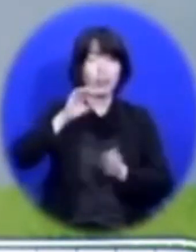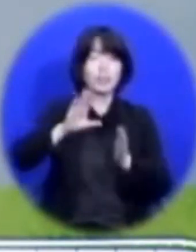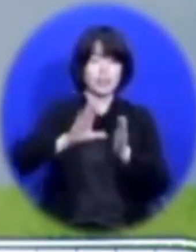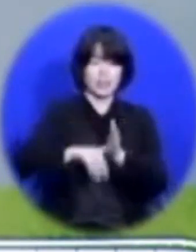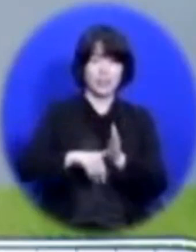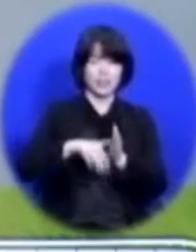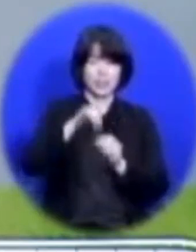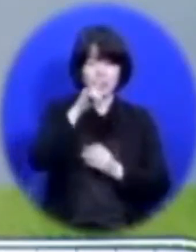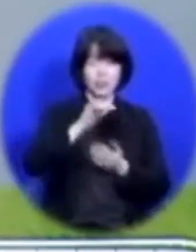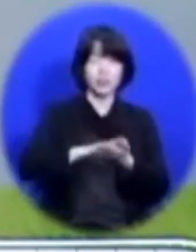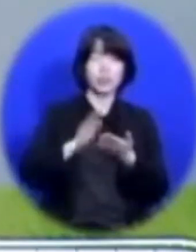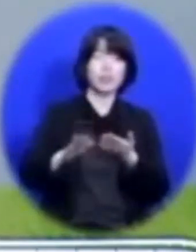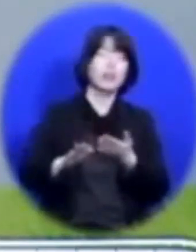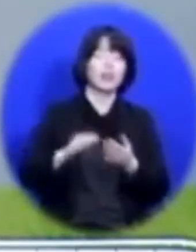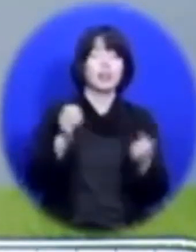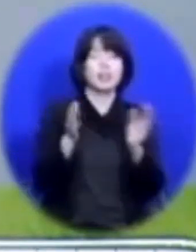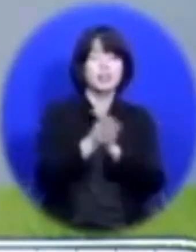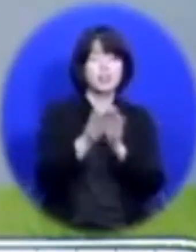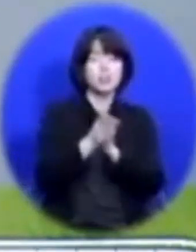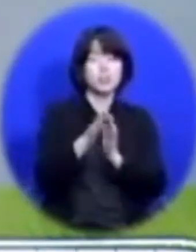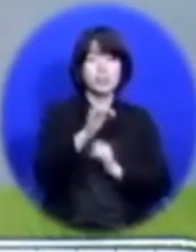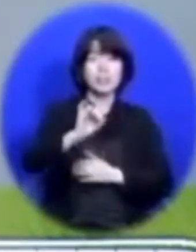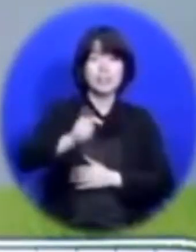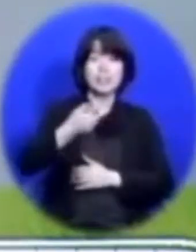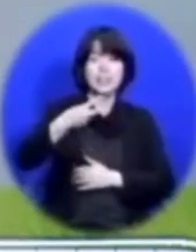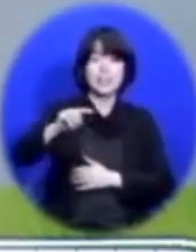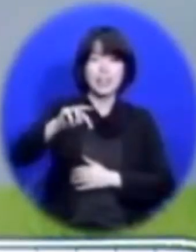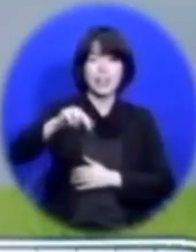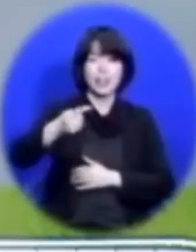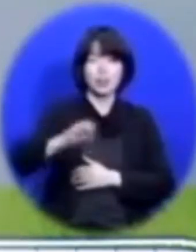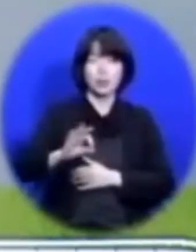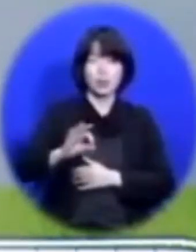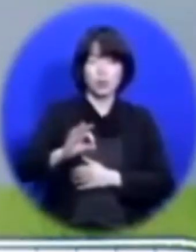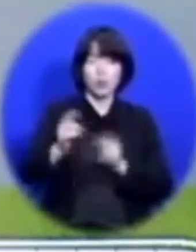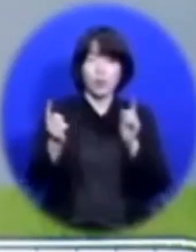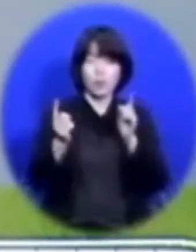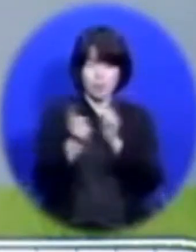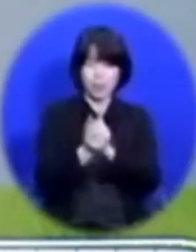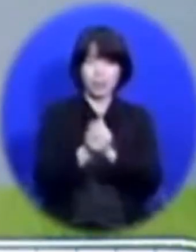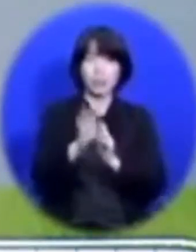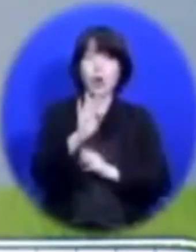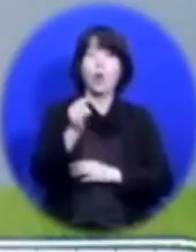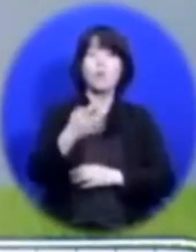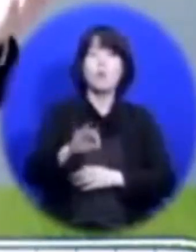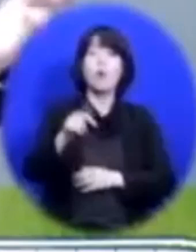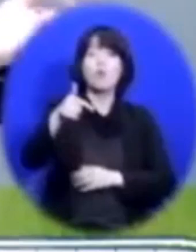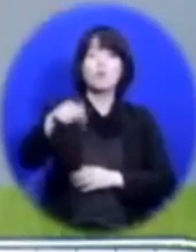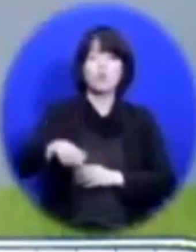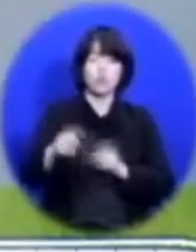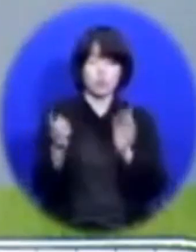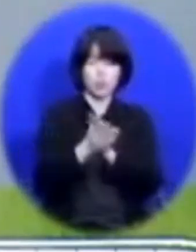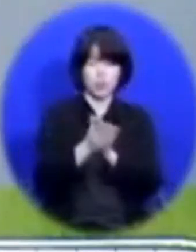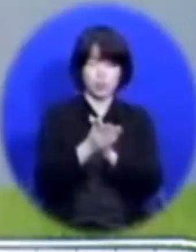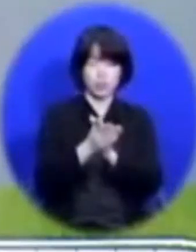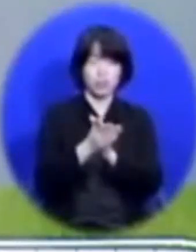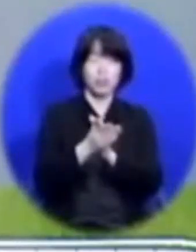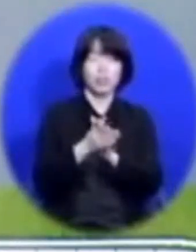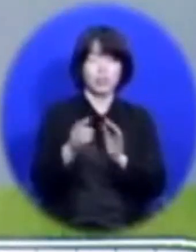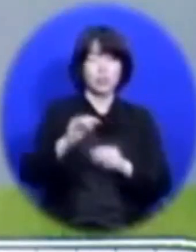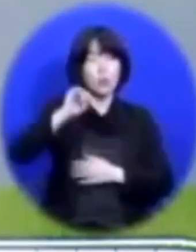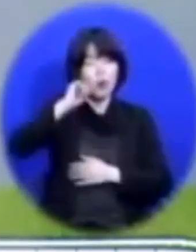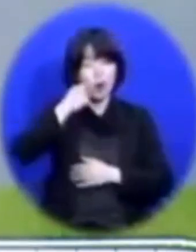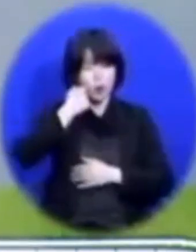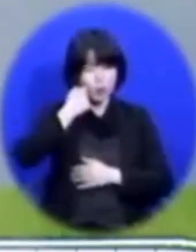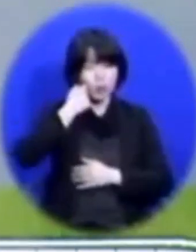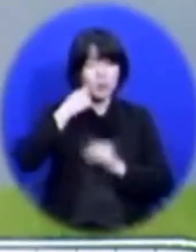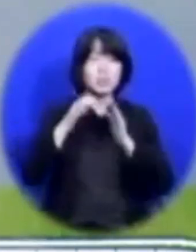경제적으로어려운시기를겪던중 인사동에서봉구라는친구를만났습니다.그는 경제적으로 어려운지역에살고